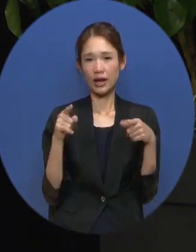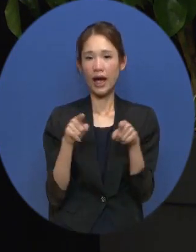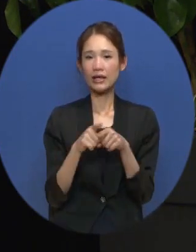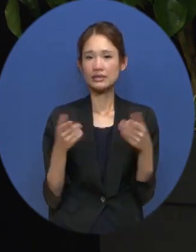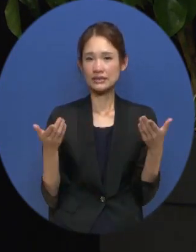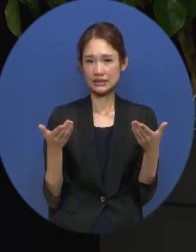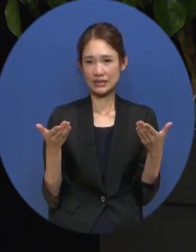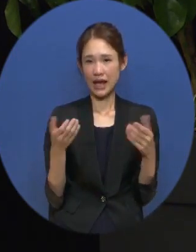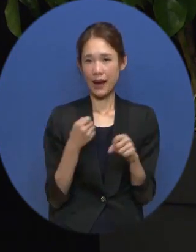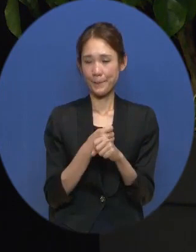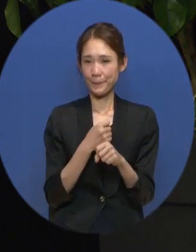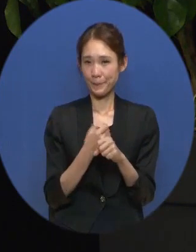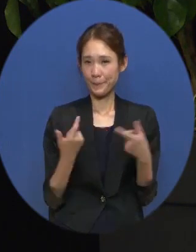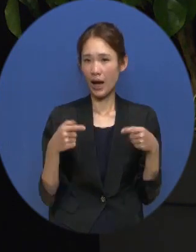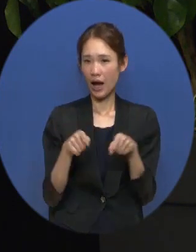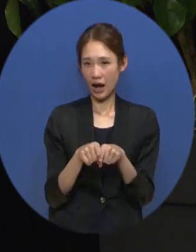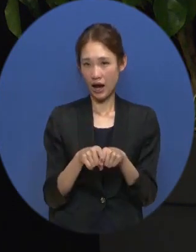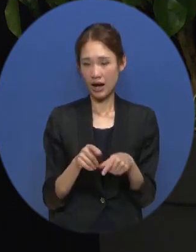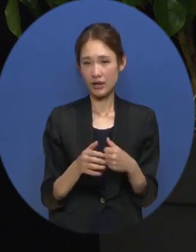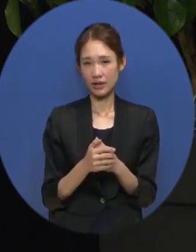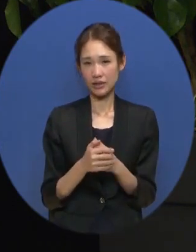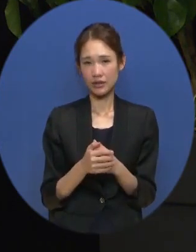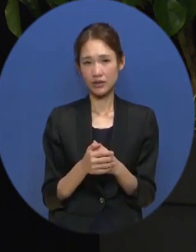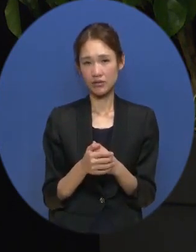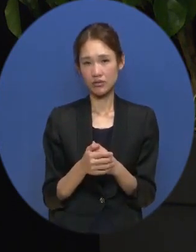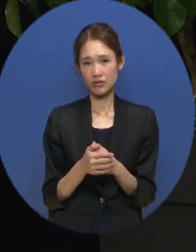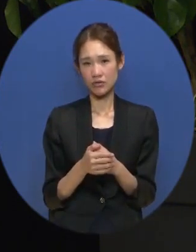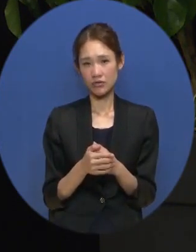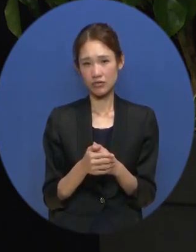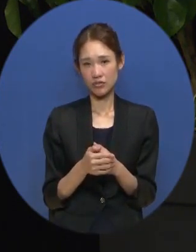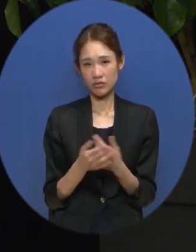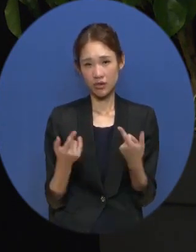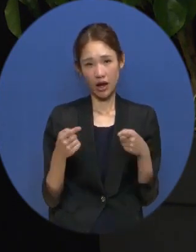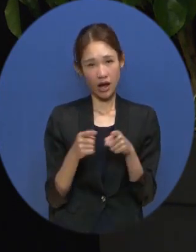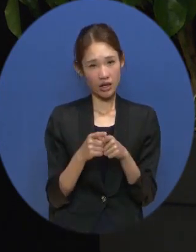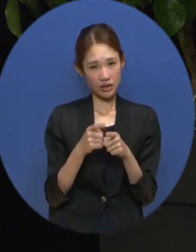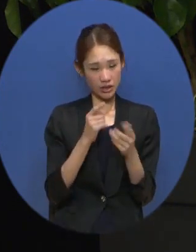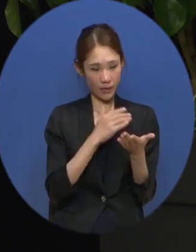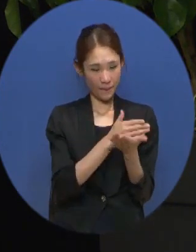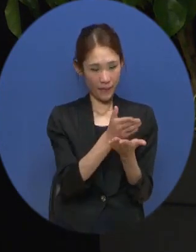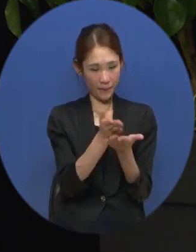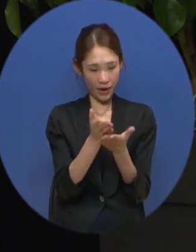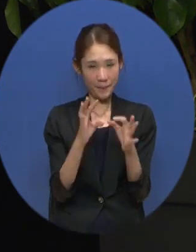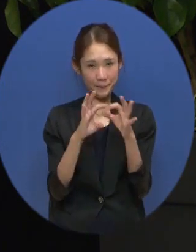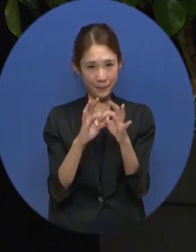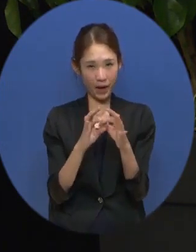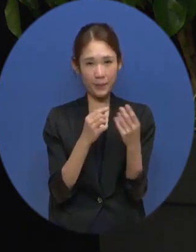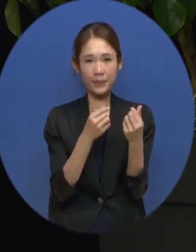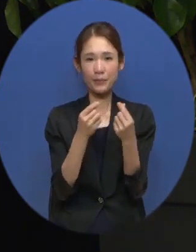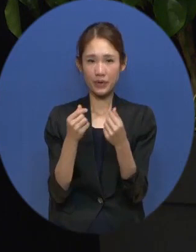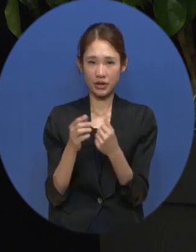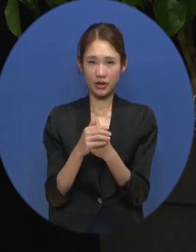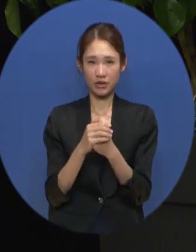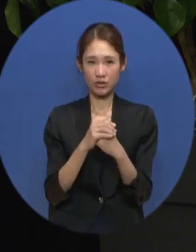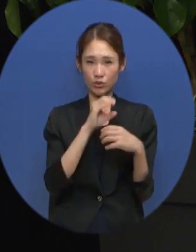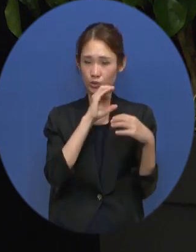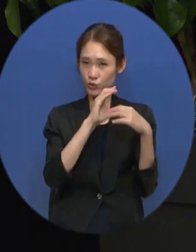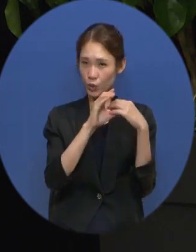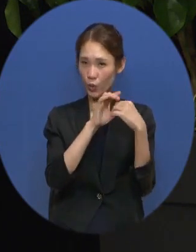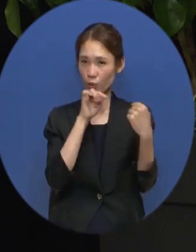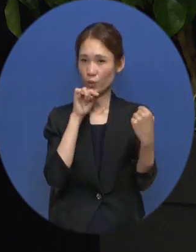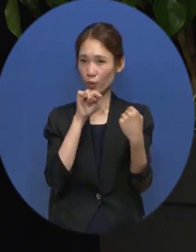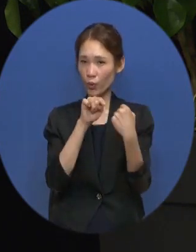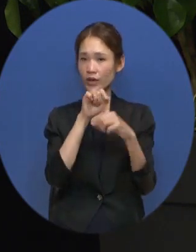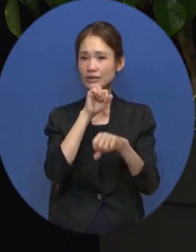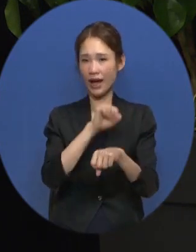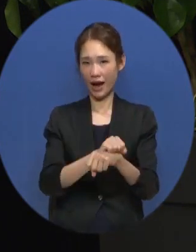같이 작업이 되는 거예요. 네네. 그렇다 보니까 이제 같은 업종끼리 있으니까 이제 소통도 잘